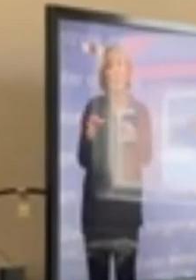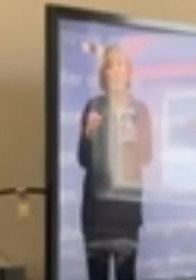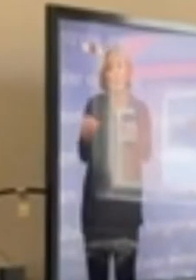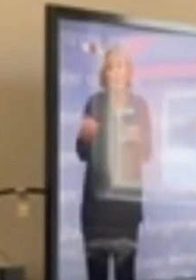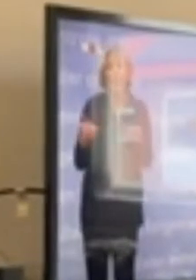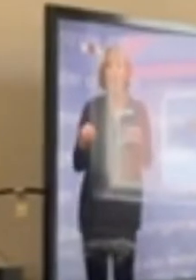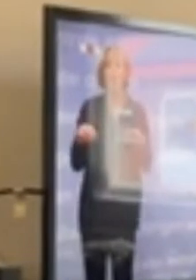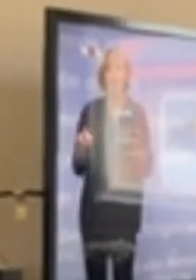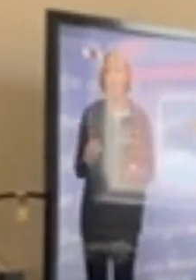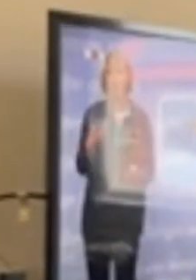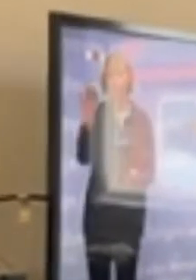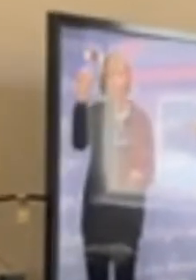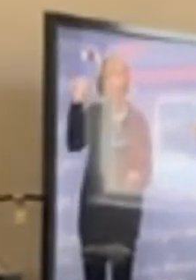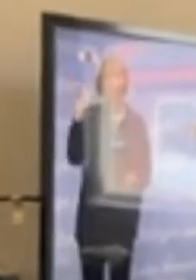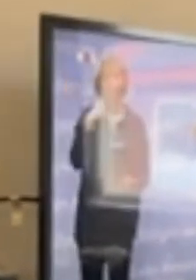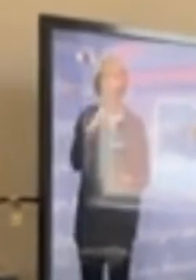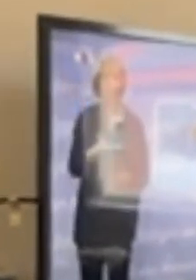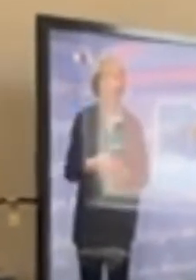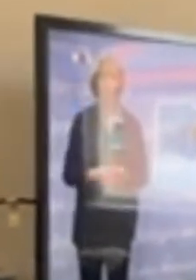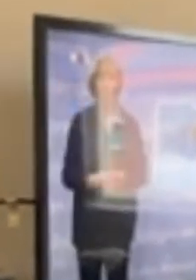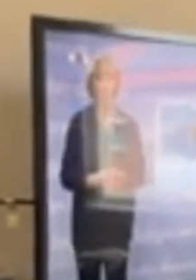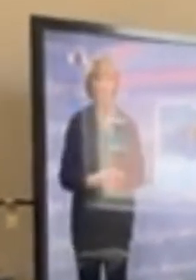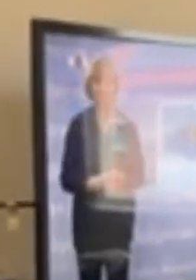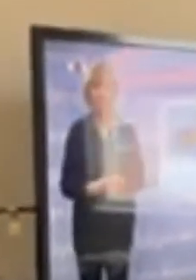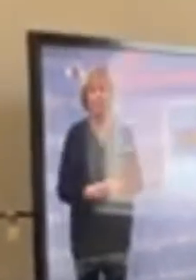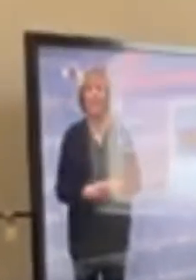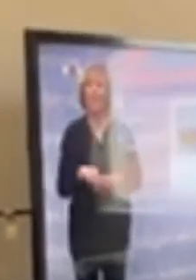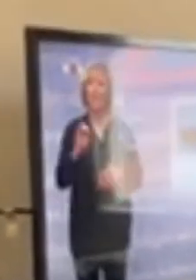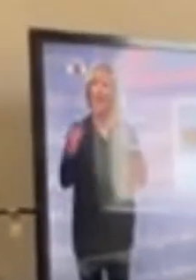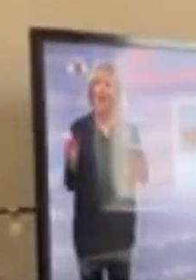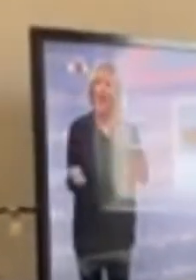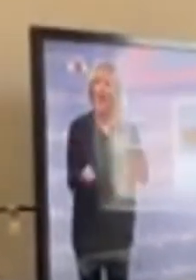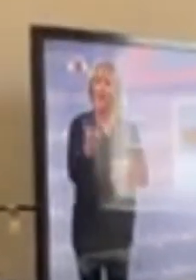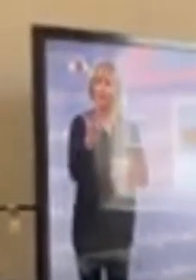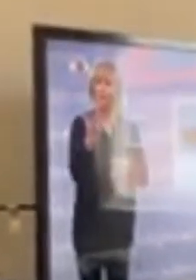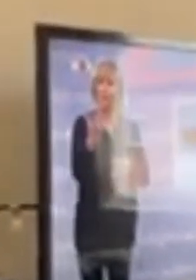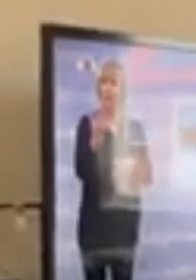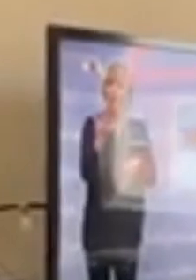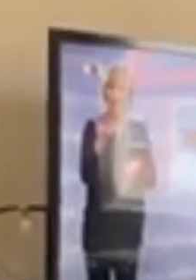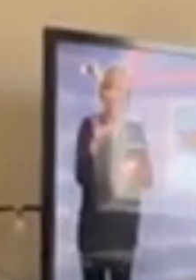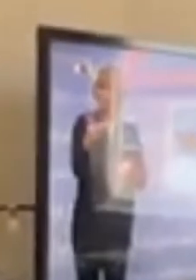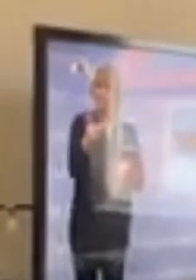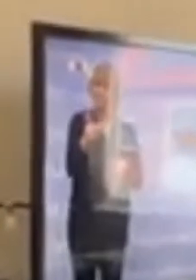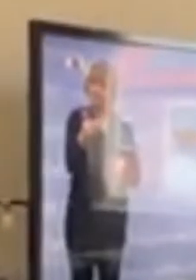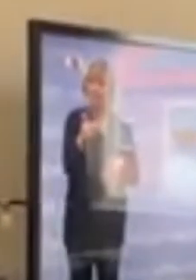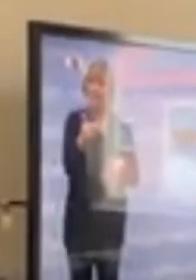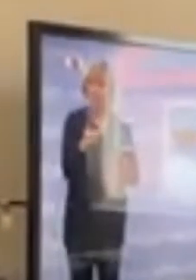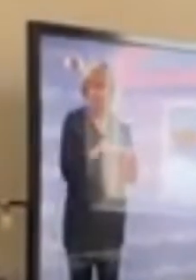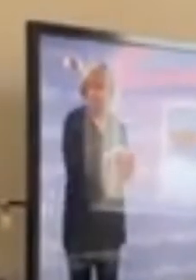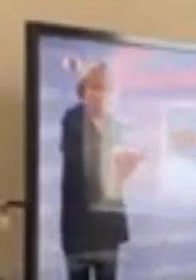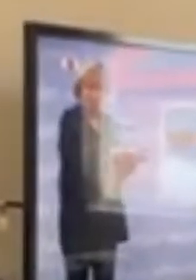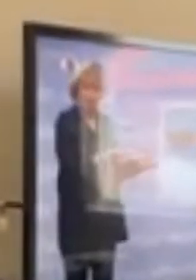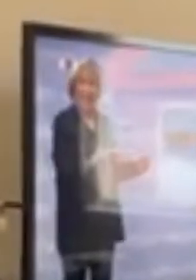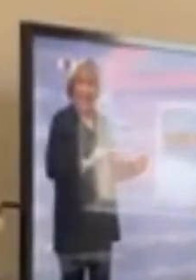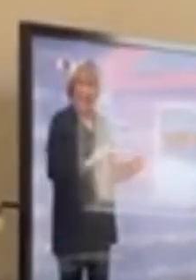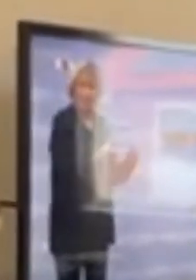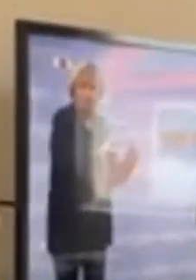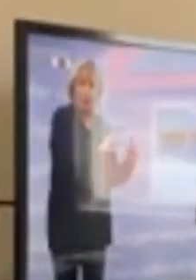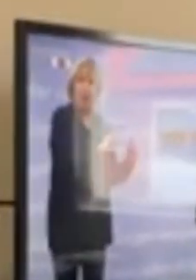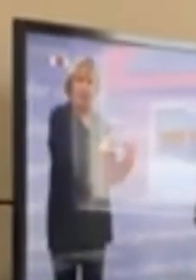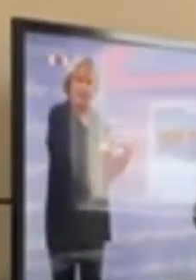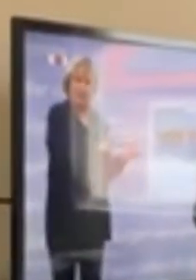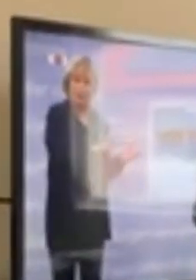dan gepland. Aan het begin van de lente hebben we de meest kwetsbare mensen in de instellingen en de medewerkers die voor hen